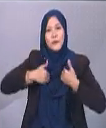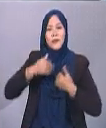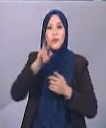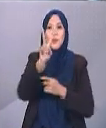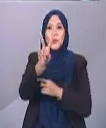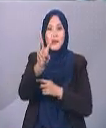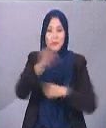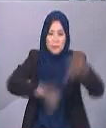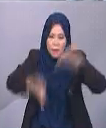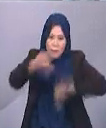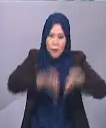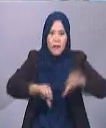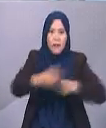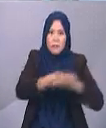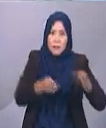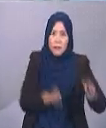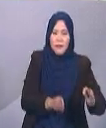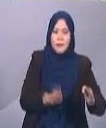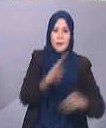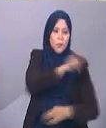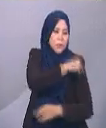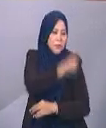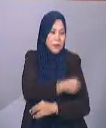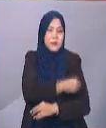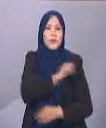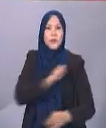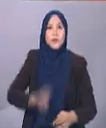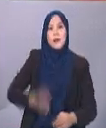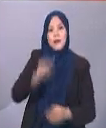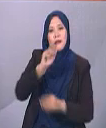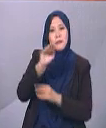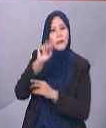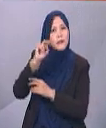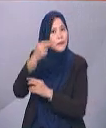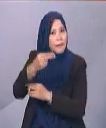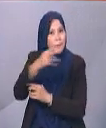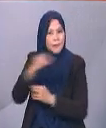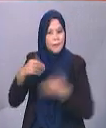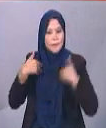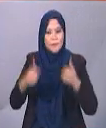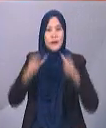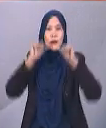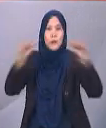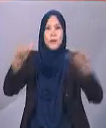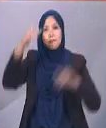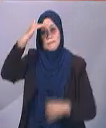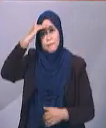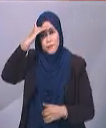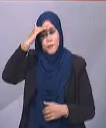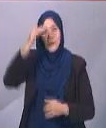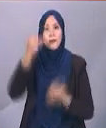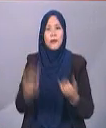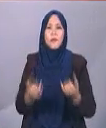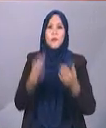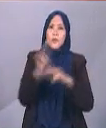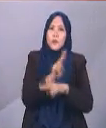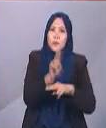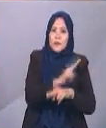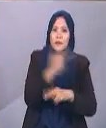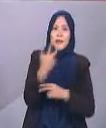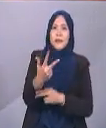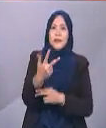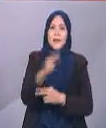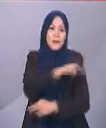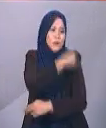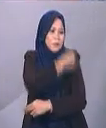dua makmal COVID-19 iaitu di Hospital Sultanah Aminah dan Makmal Kesihatan Awam Johor Bahru. Kadar penggunaan tiga